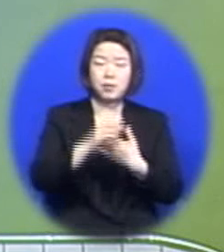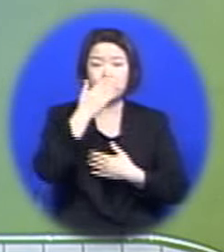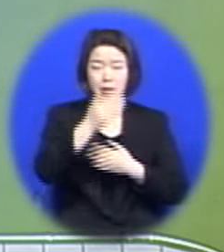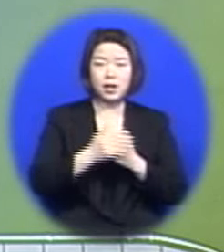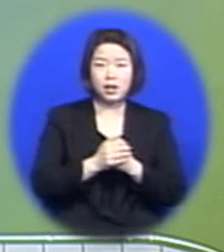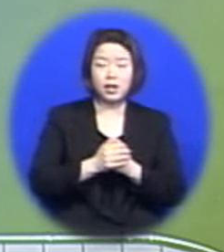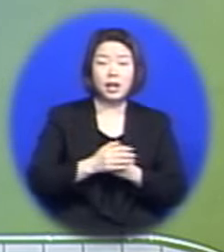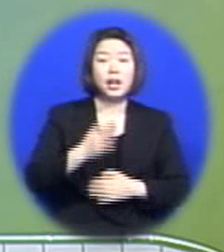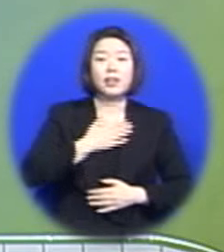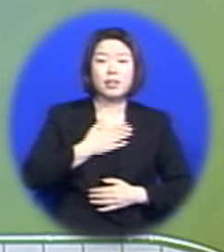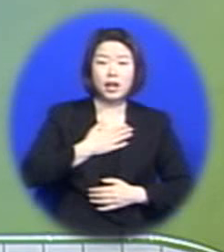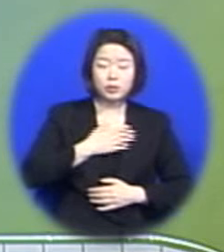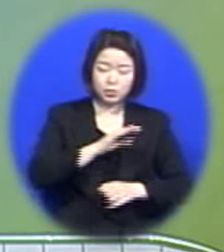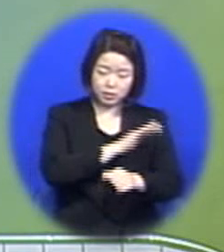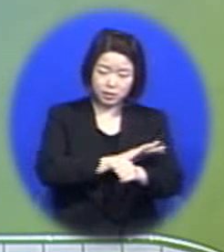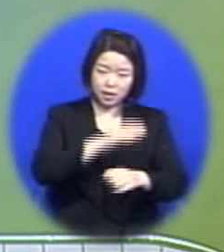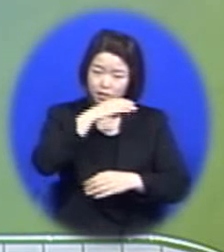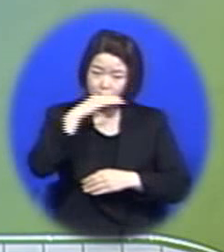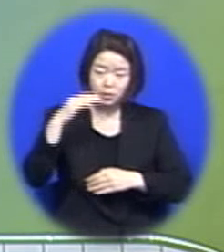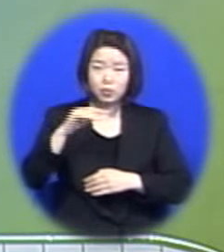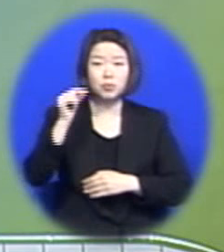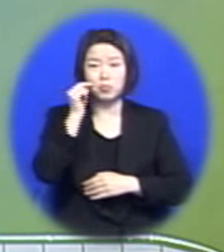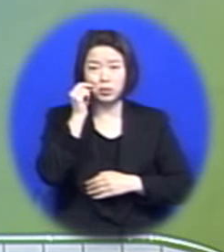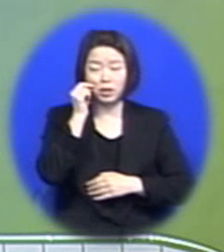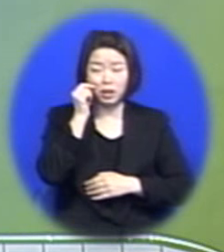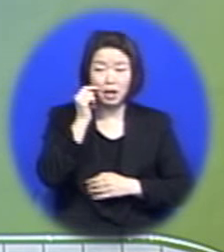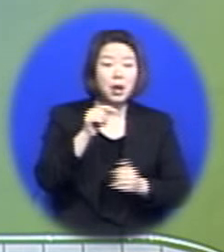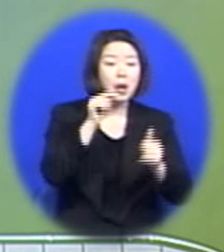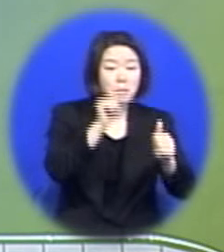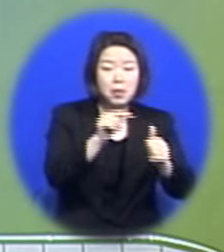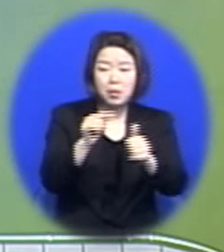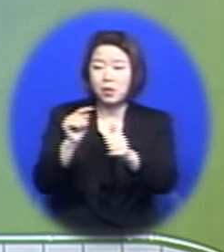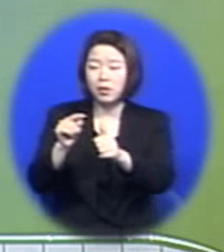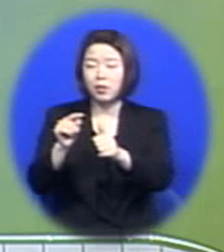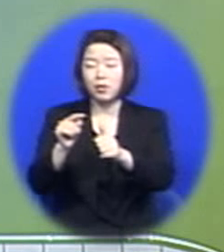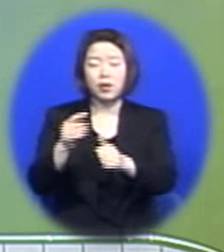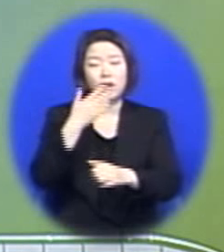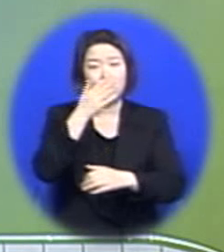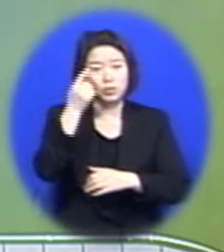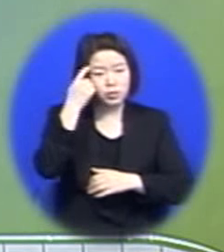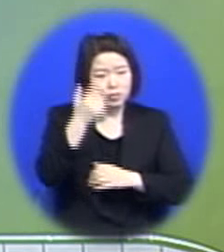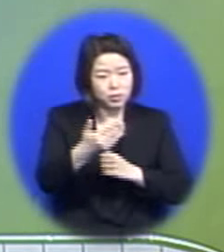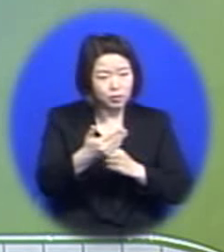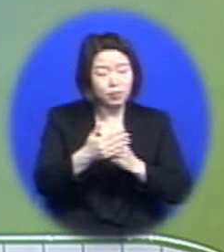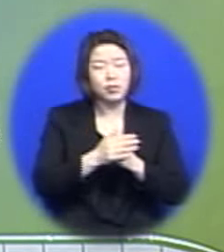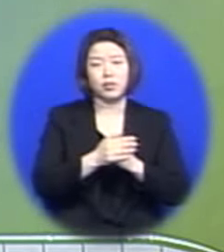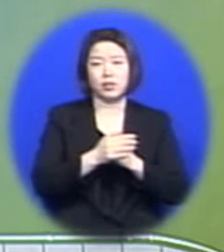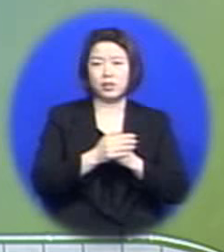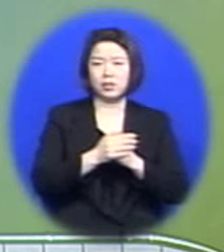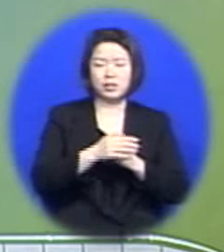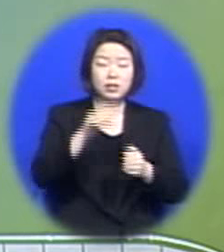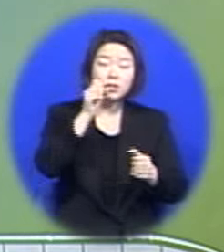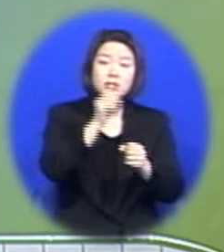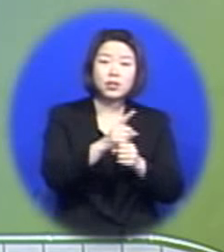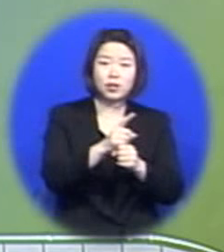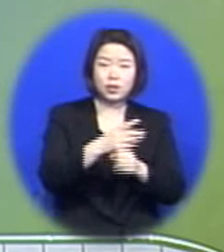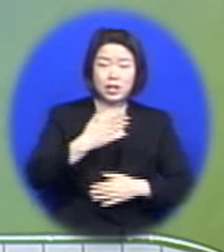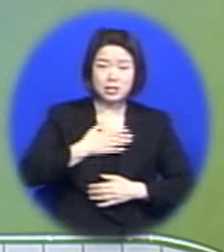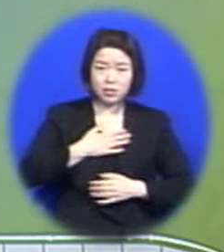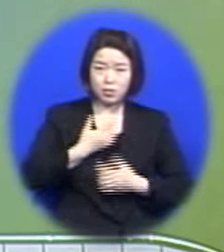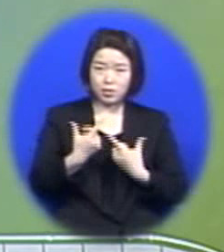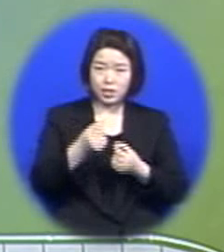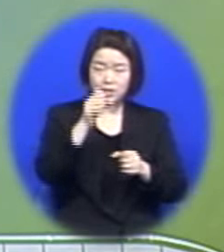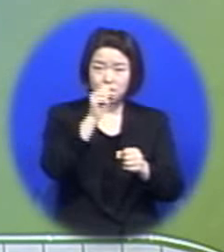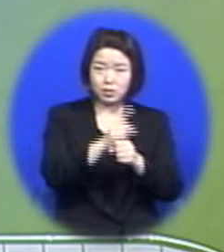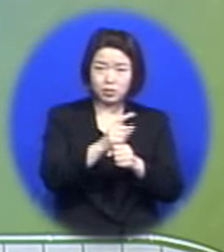나도 제대로 잘 못하면서 뭘 남에게 이렇게 하라 저렇게 하라 할 수 있어. 저 같은 성격은요, 그냥 기도원에 가서 조용히